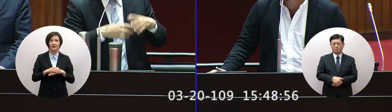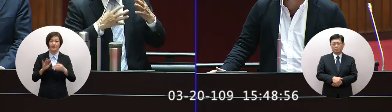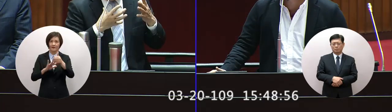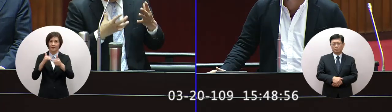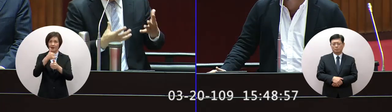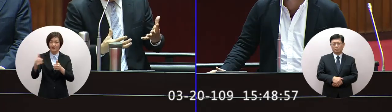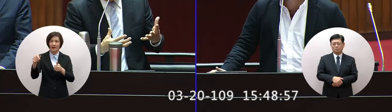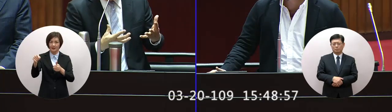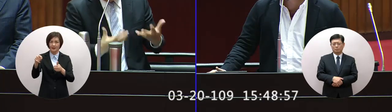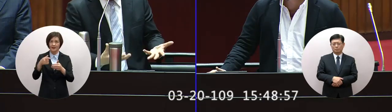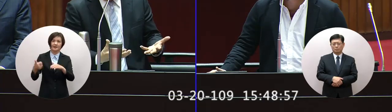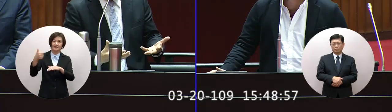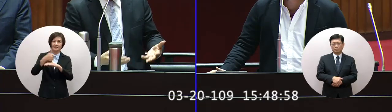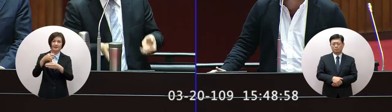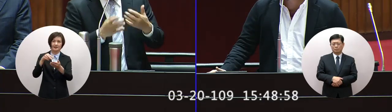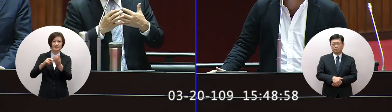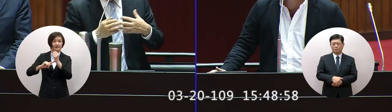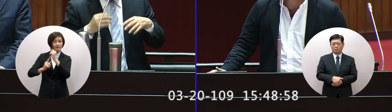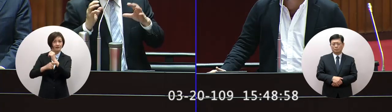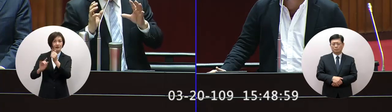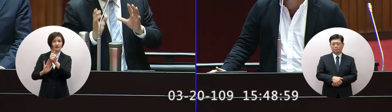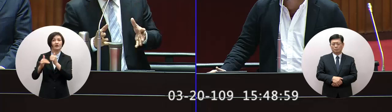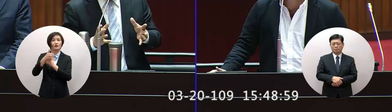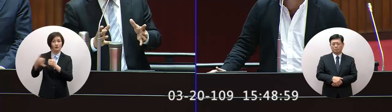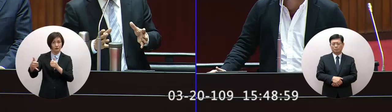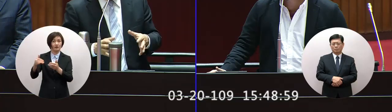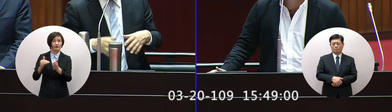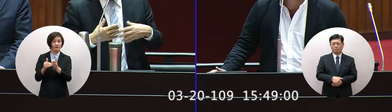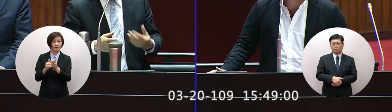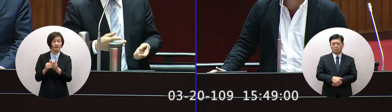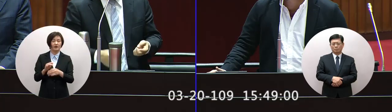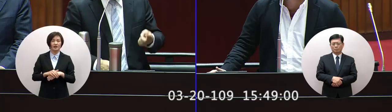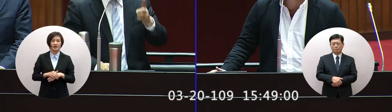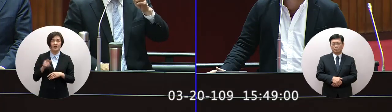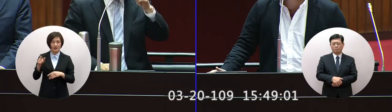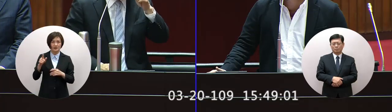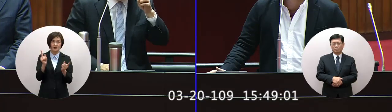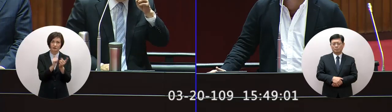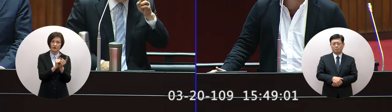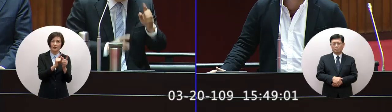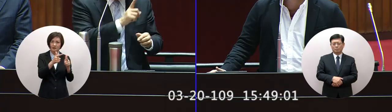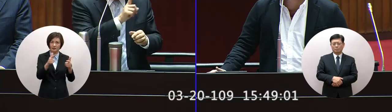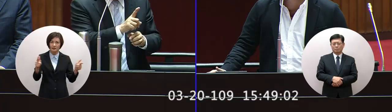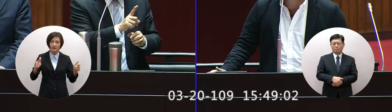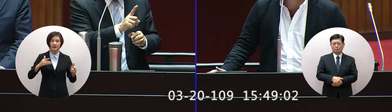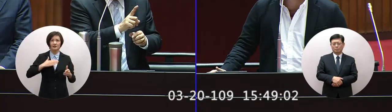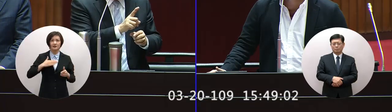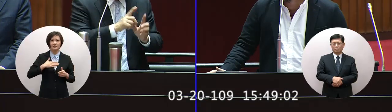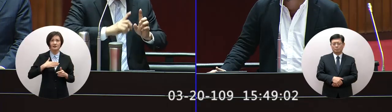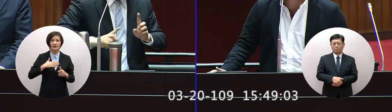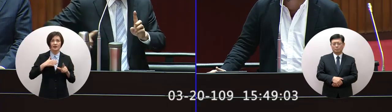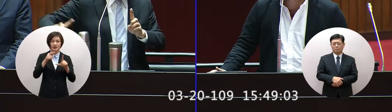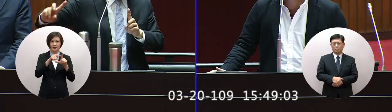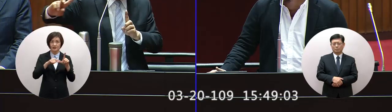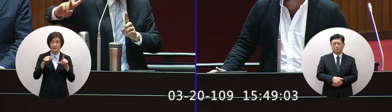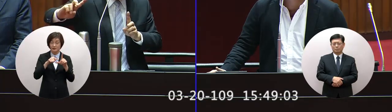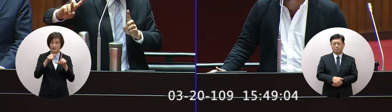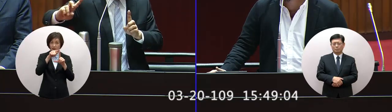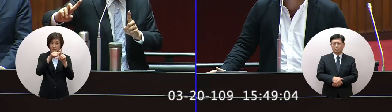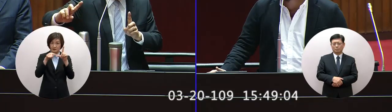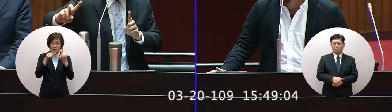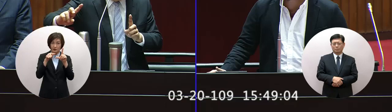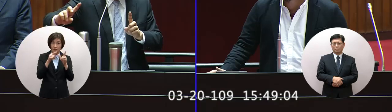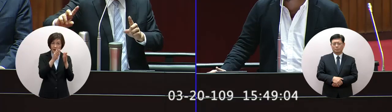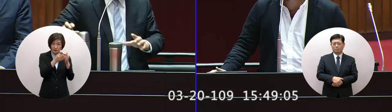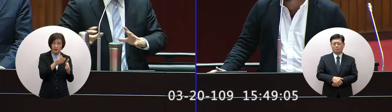置、最好的资源，也可以最了解的。相信不是从一个角度看，也不是从一个